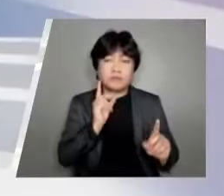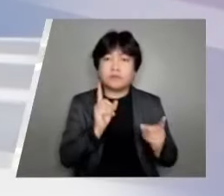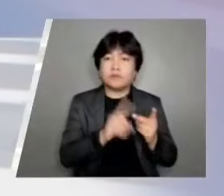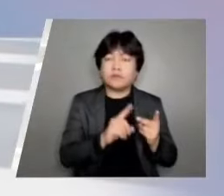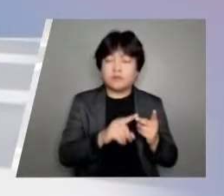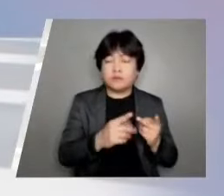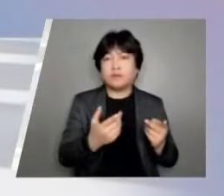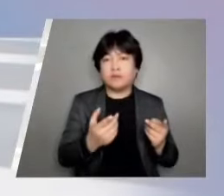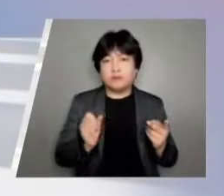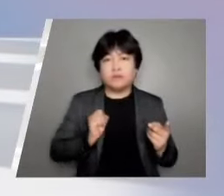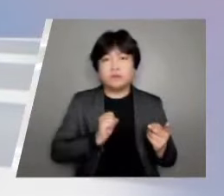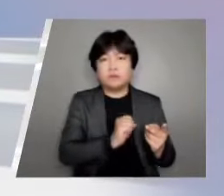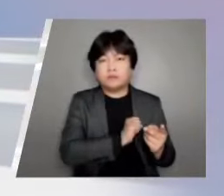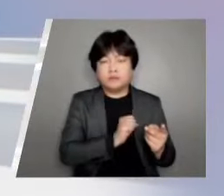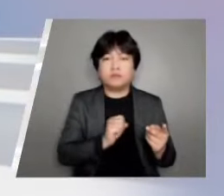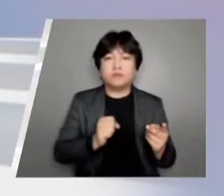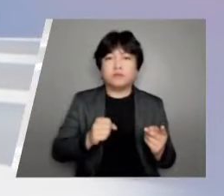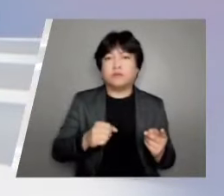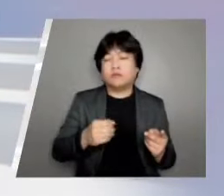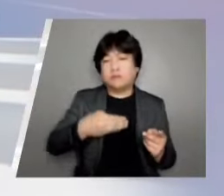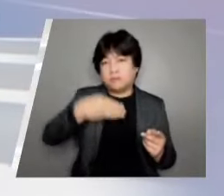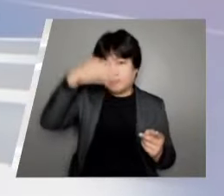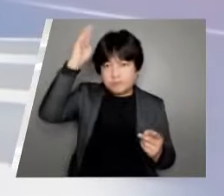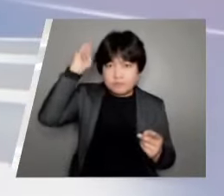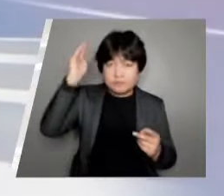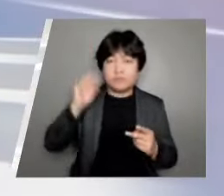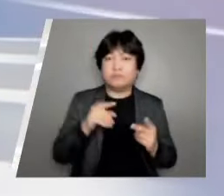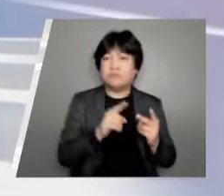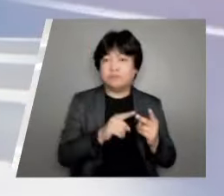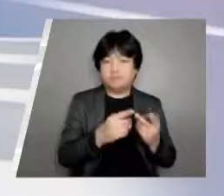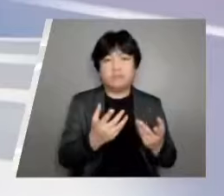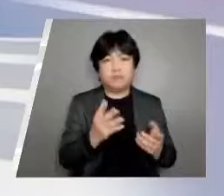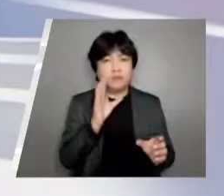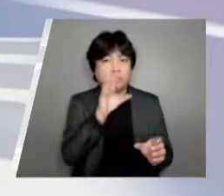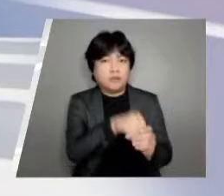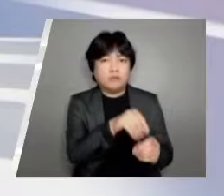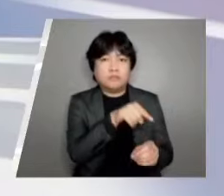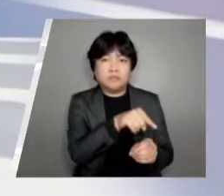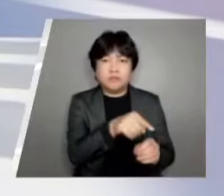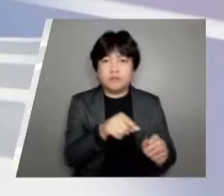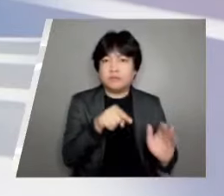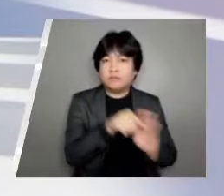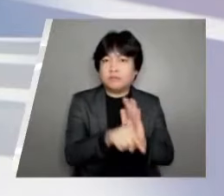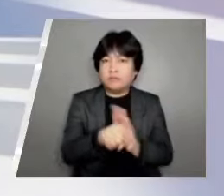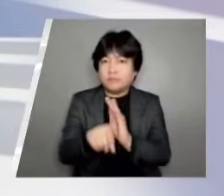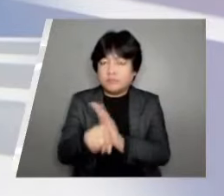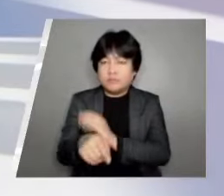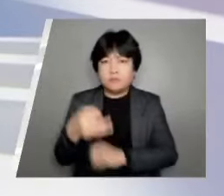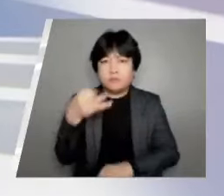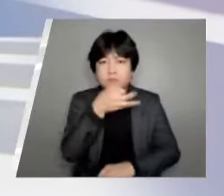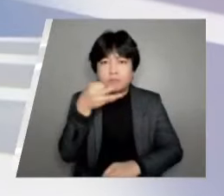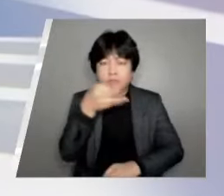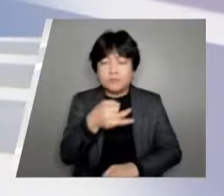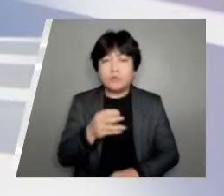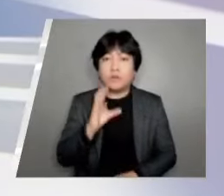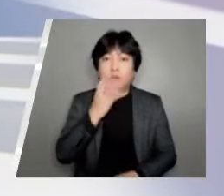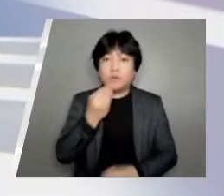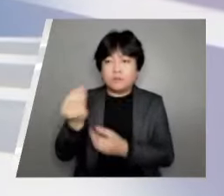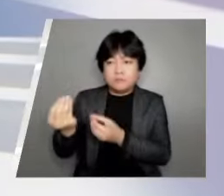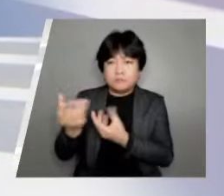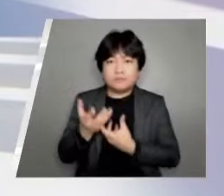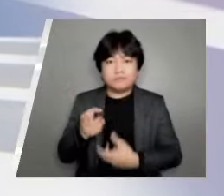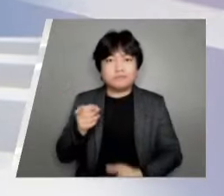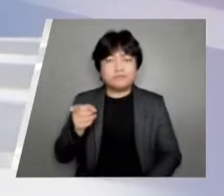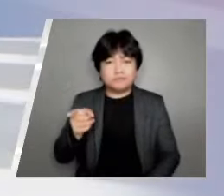Rosa, PNP chief na nagpatupad ng kampanya. Base yan sa dokumentong nakuha ni dating Senador Antonio Trillanes IV